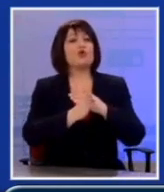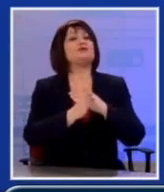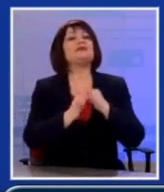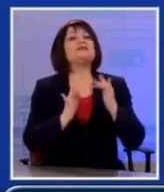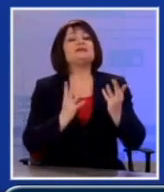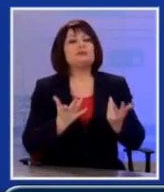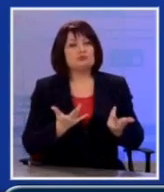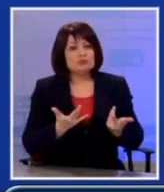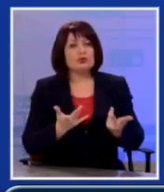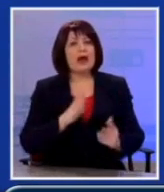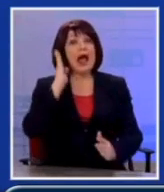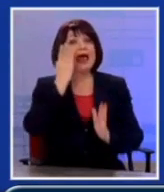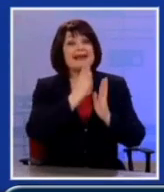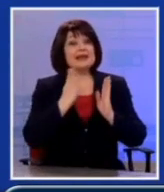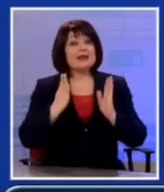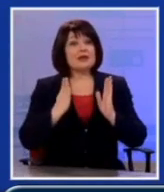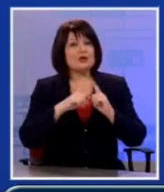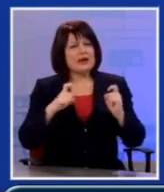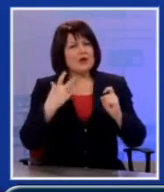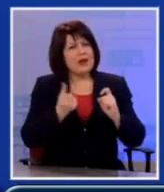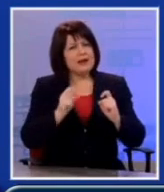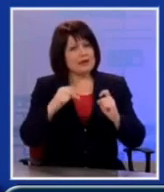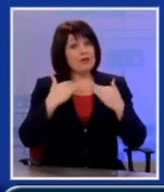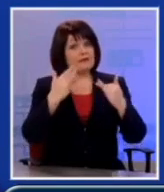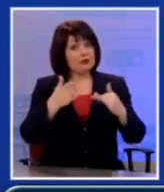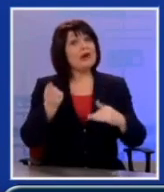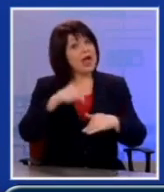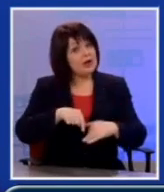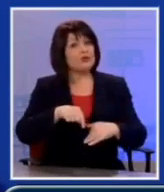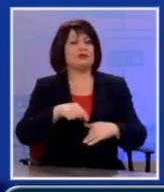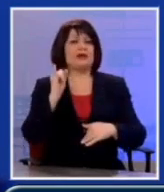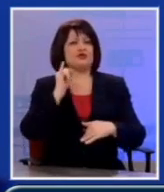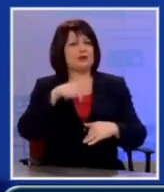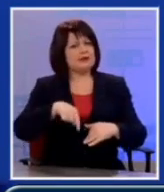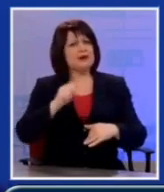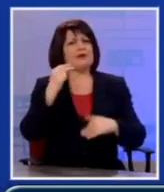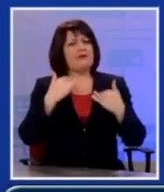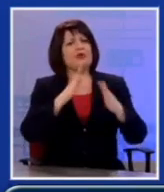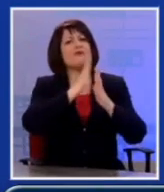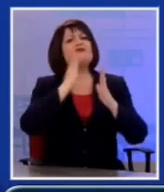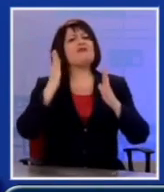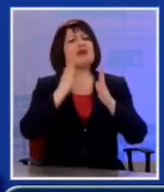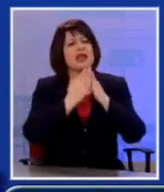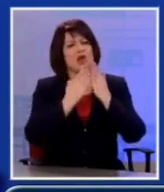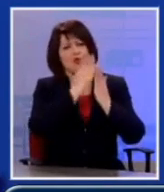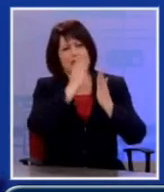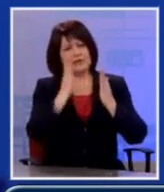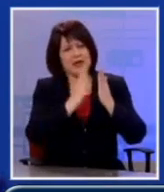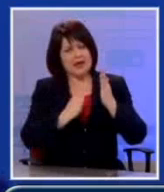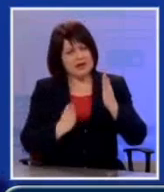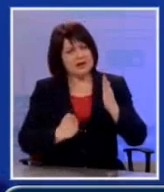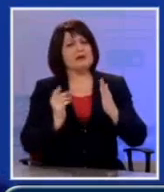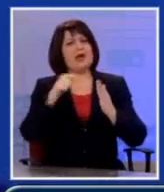πλούσιο αρχιακό υλικό της Βουλής και του Ιδρύματος της Βουλής και της Βιβλιοθήκης της Βουλής που πρέπει